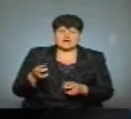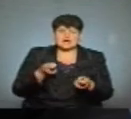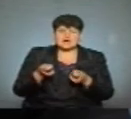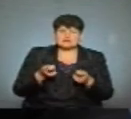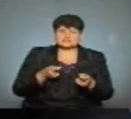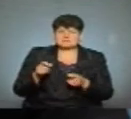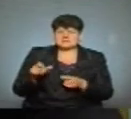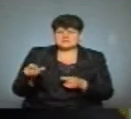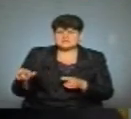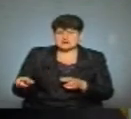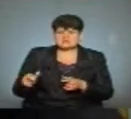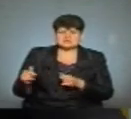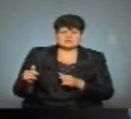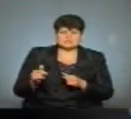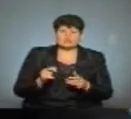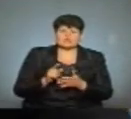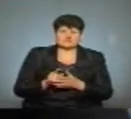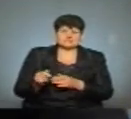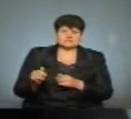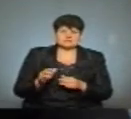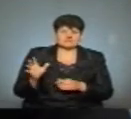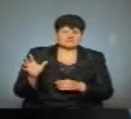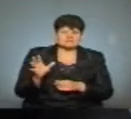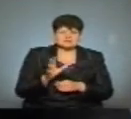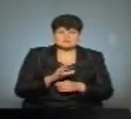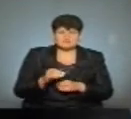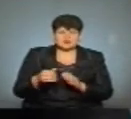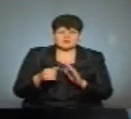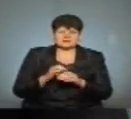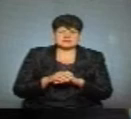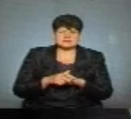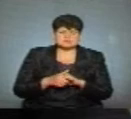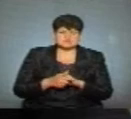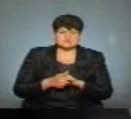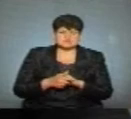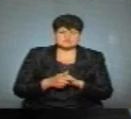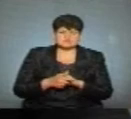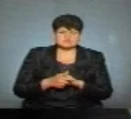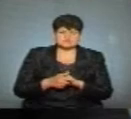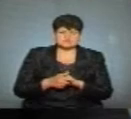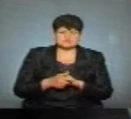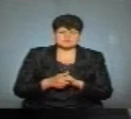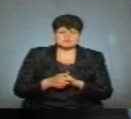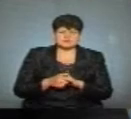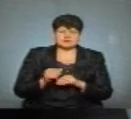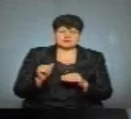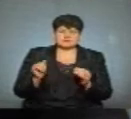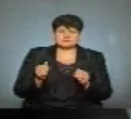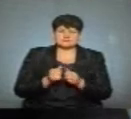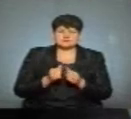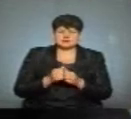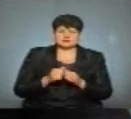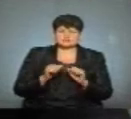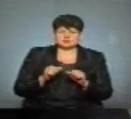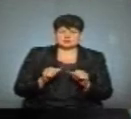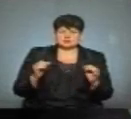Адміністрація повинна забезпечити всіма антисептичними пристроями. Так, і біля міст потенційне